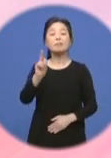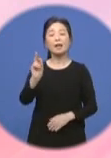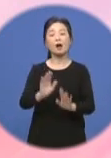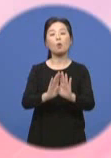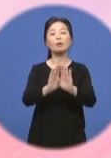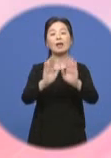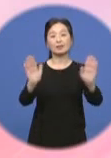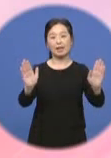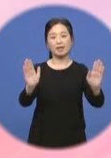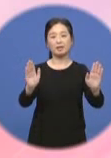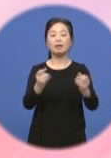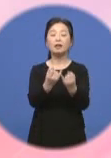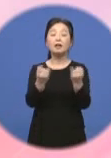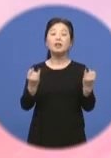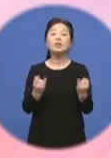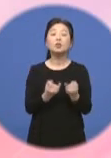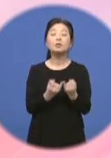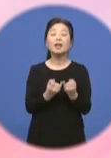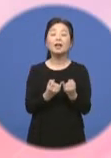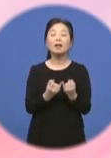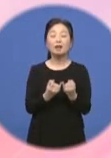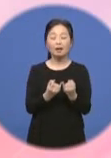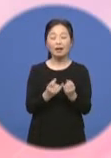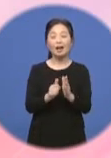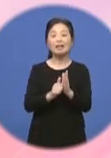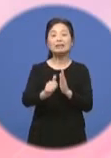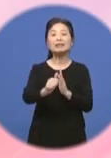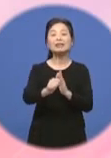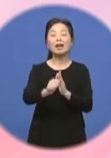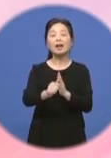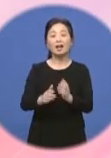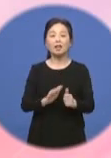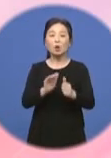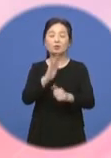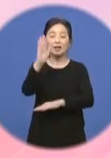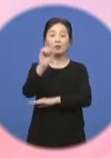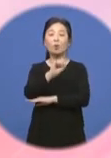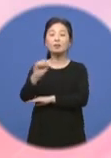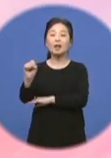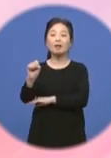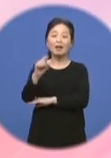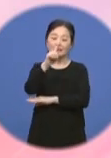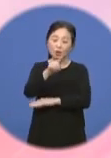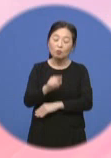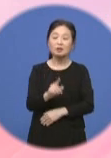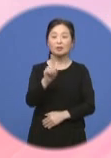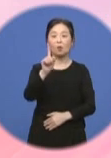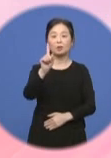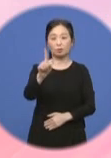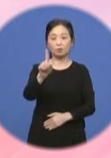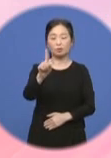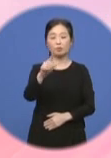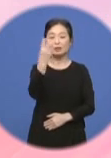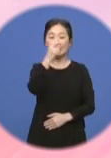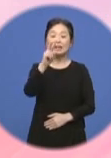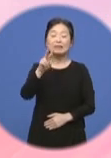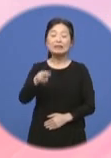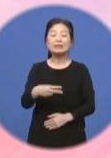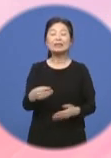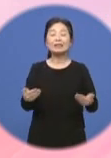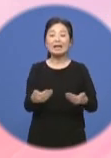女性リーダー養成講座はその中の一つの講座になってます。で、管理職を目指